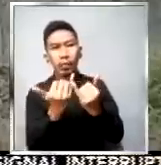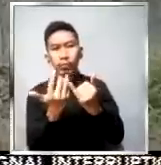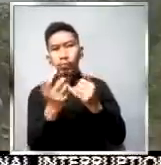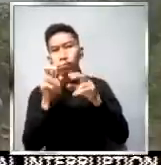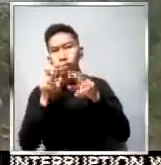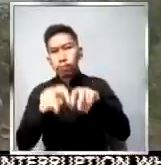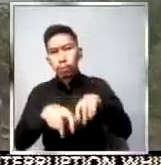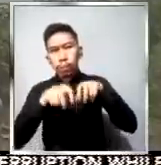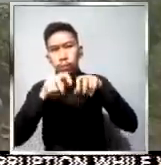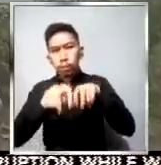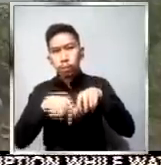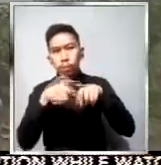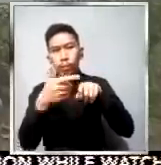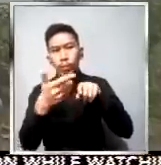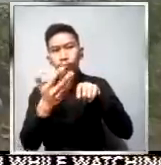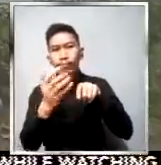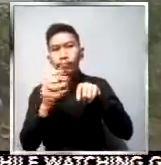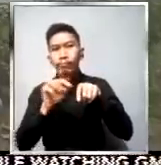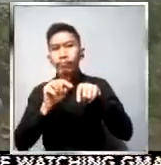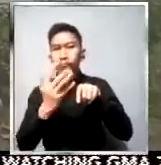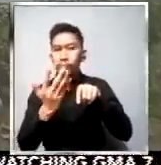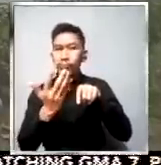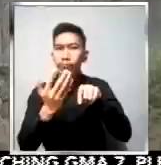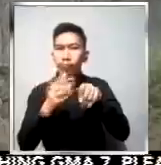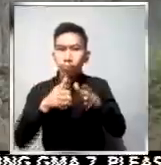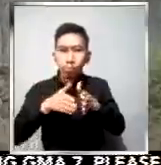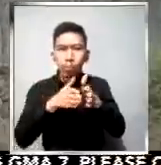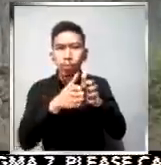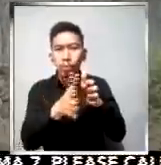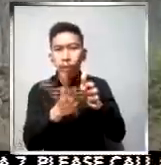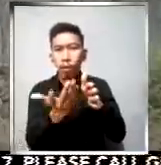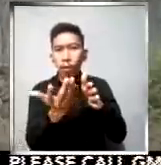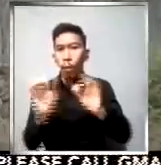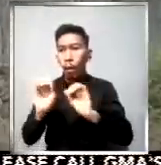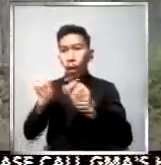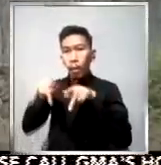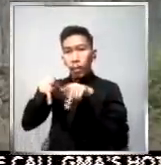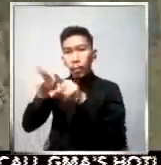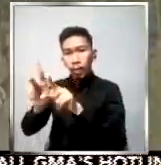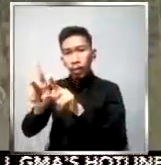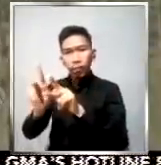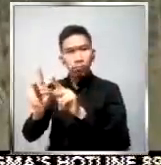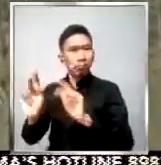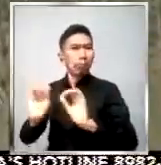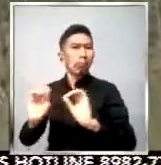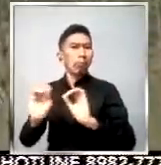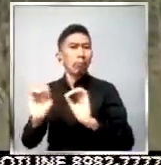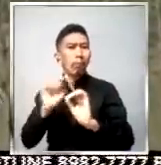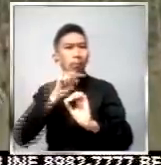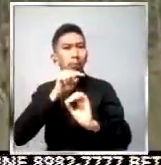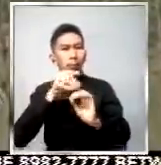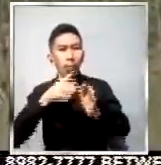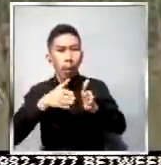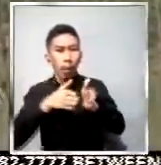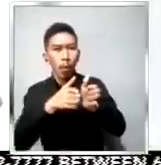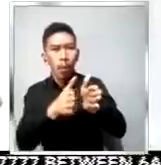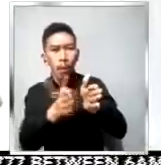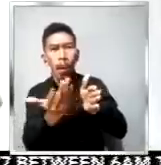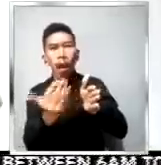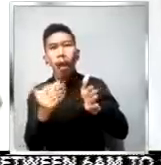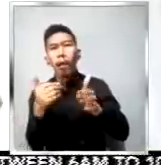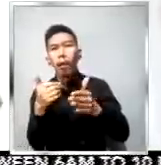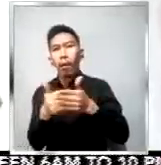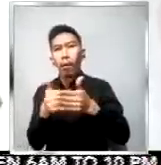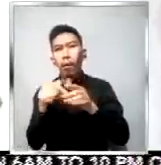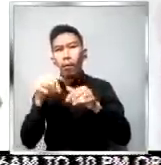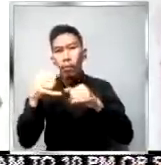Highway. Wala raw hininging permit sa kanila ang developer, pero dahil ang bahaging yun ay nasa hangganan ng Marikina, Quezon City at Pasig, inaalam